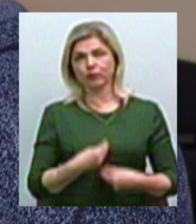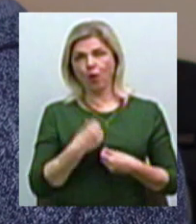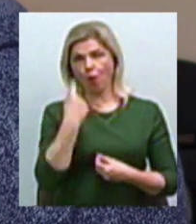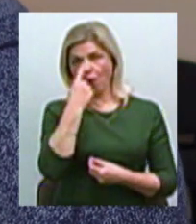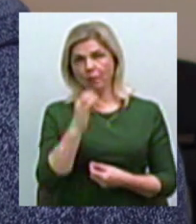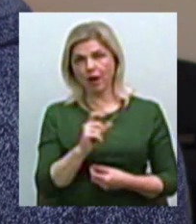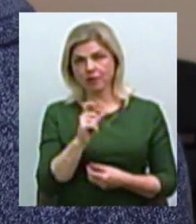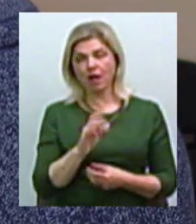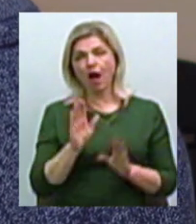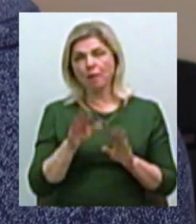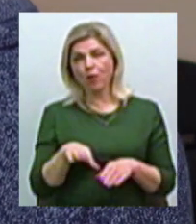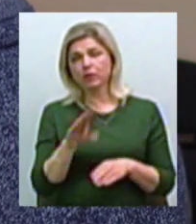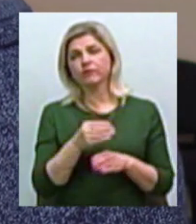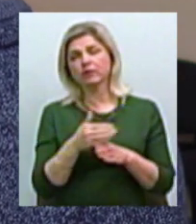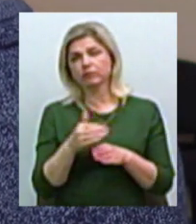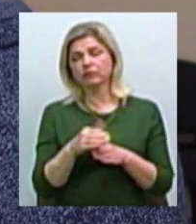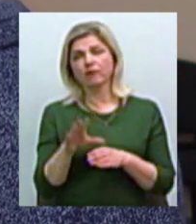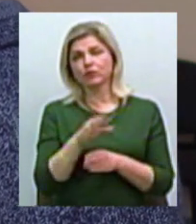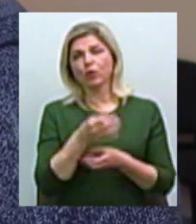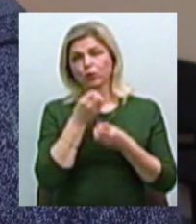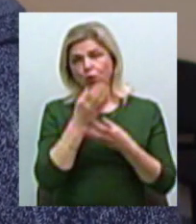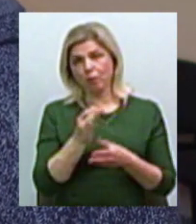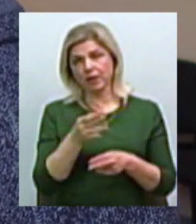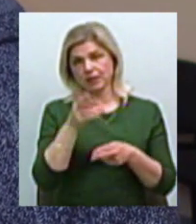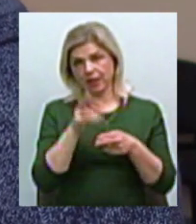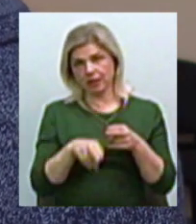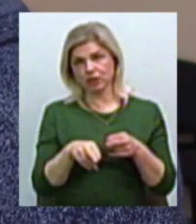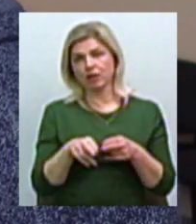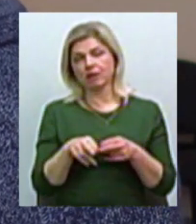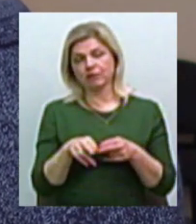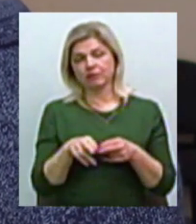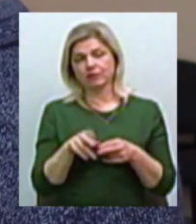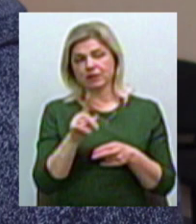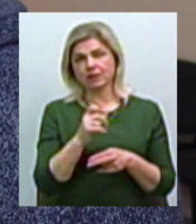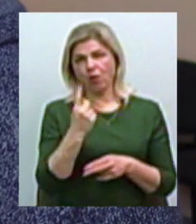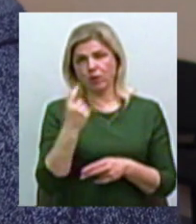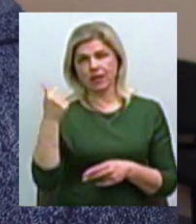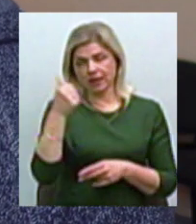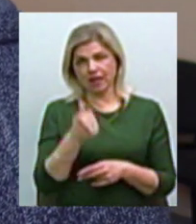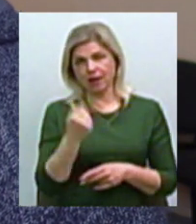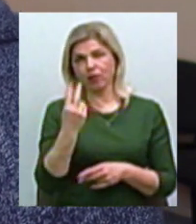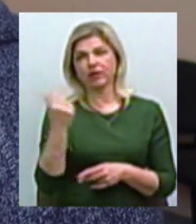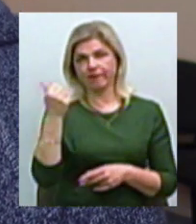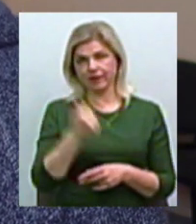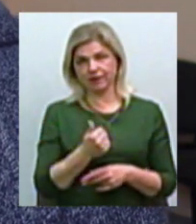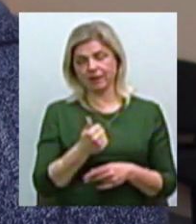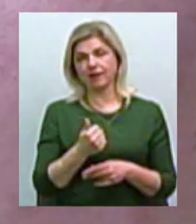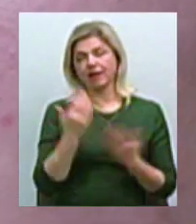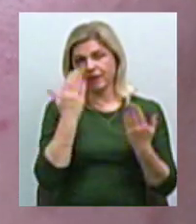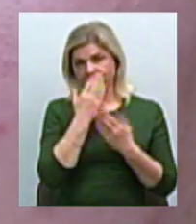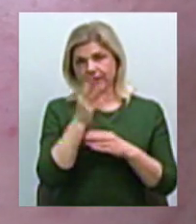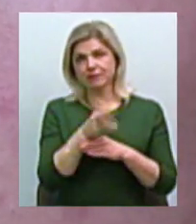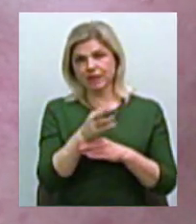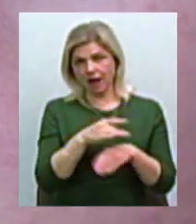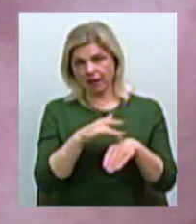пішло дуже-дуже добре, і ми закінчили за неділю, дві зняли фільм. Я